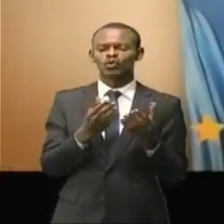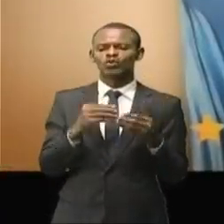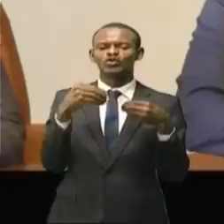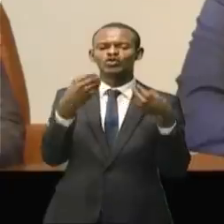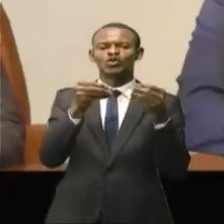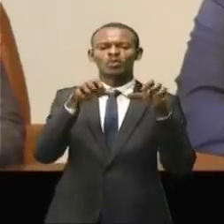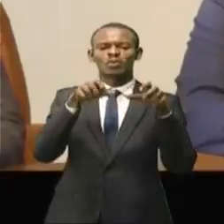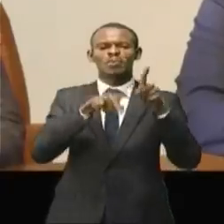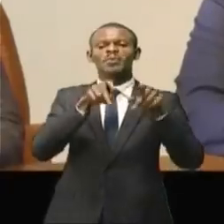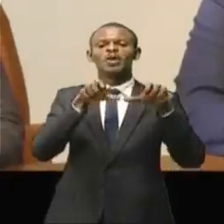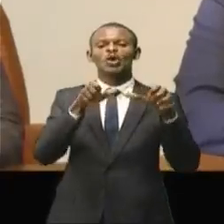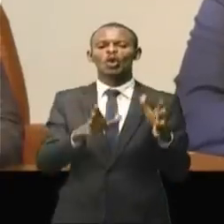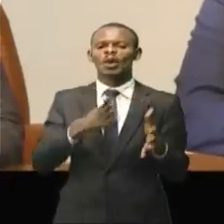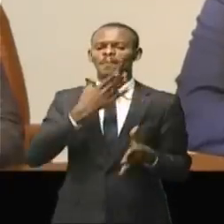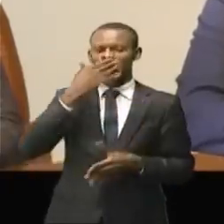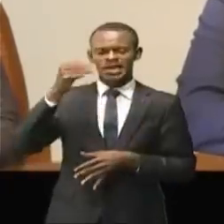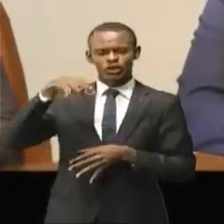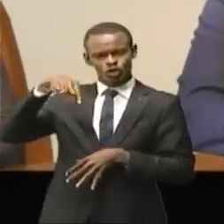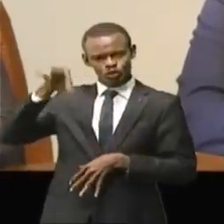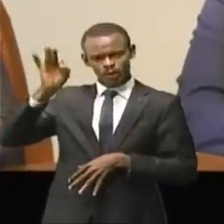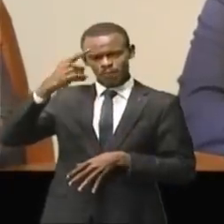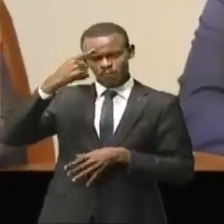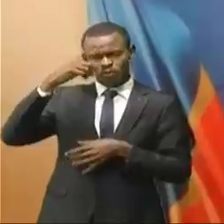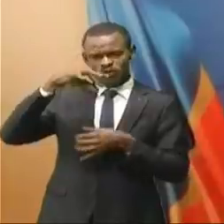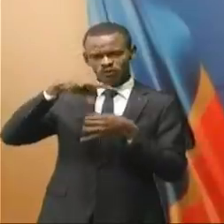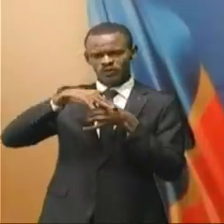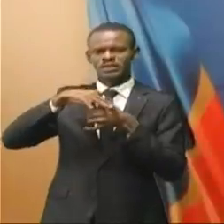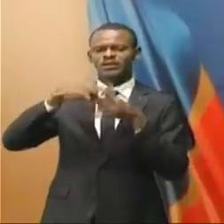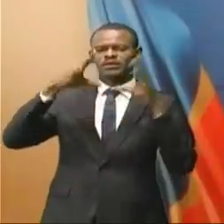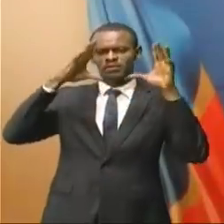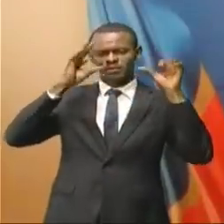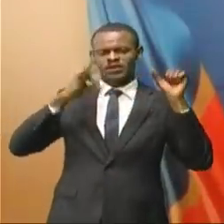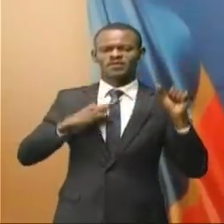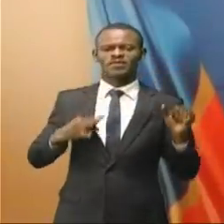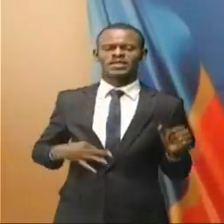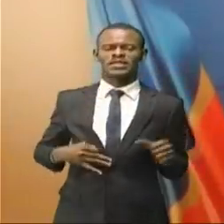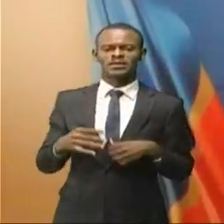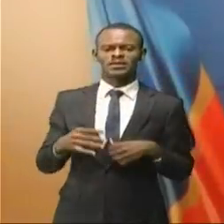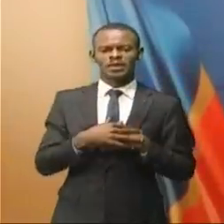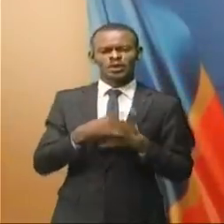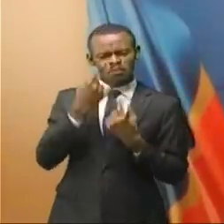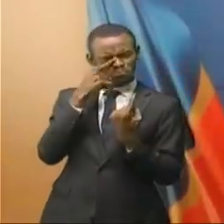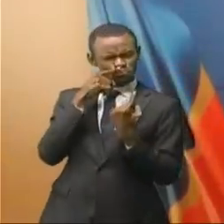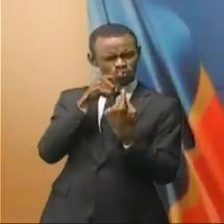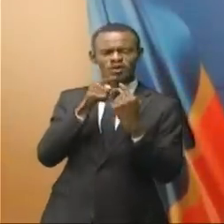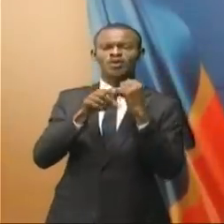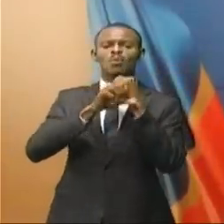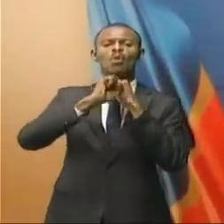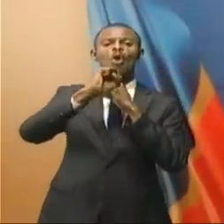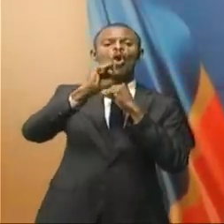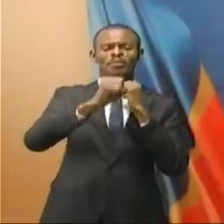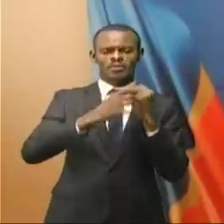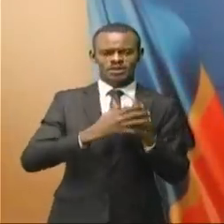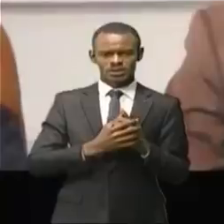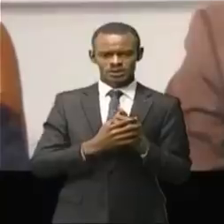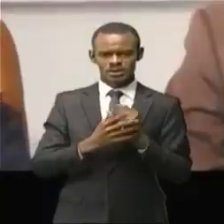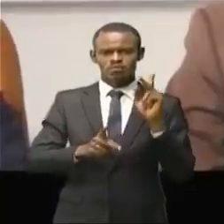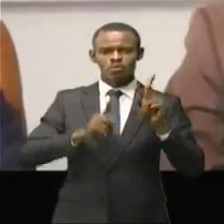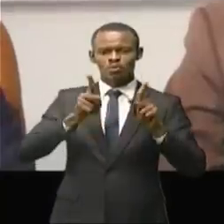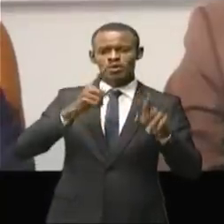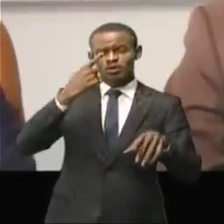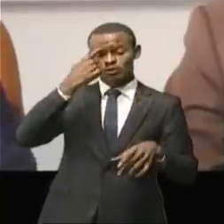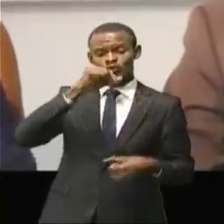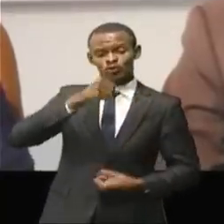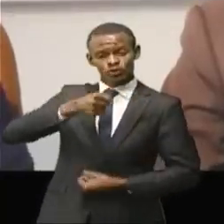prochains élections mobiliser les électeurs à voter massivement Félix Antoine Tshisekedi lombo au scrutin de décembre 2023